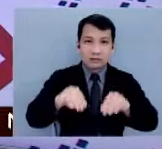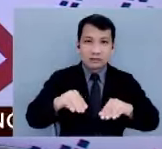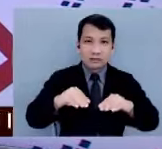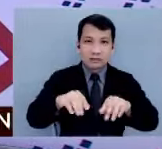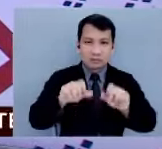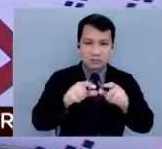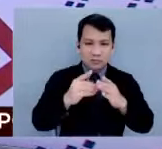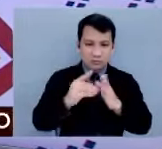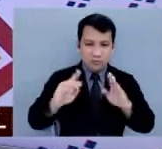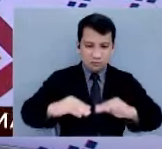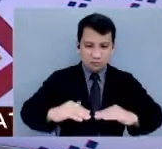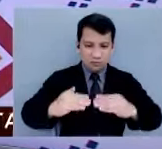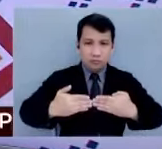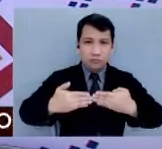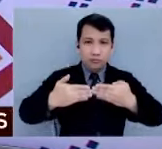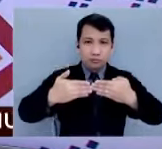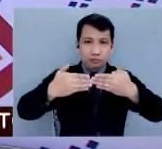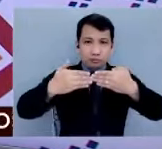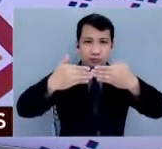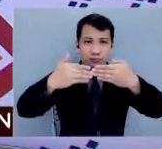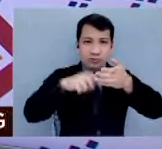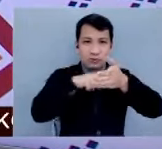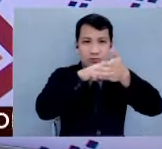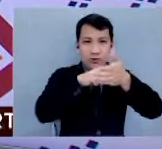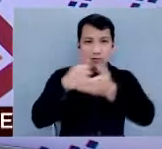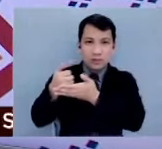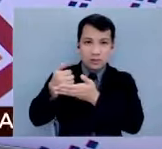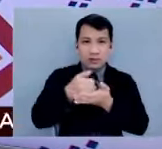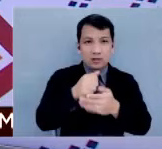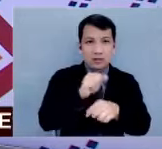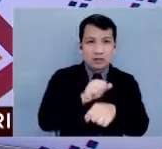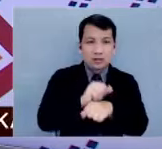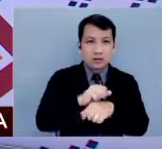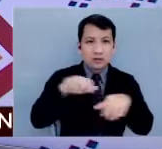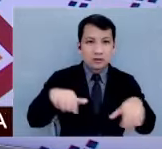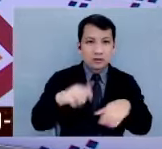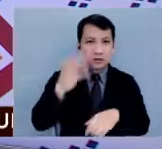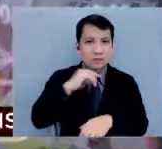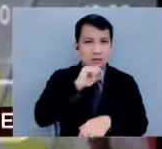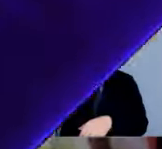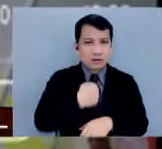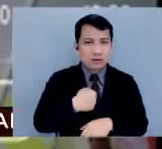United Kingdom. Pero mas hinangaan ang pagtatrabaho ni Lola kahit may edad na.